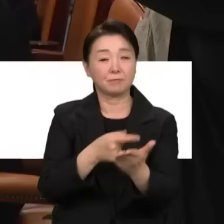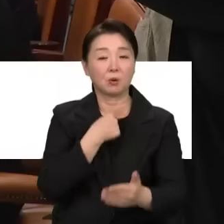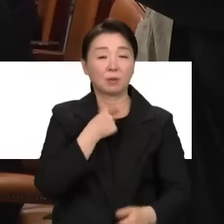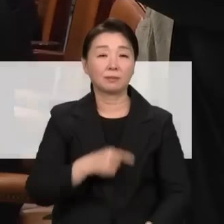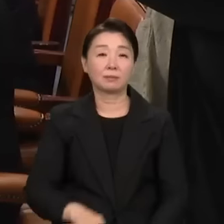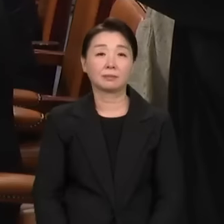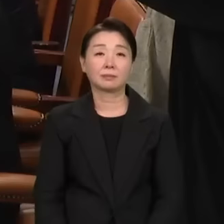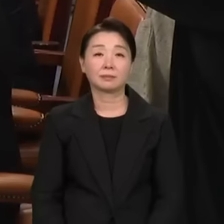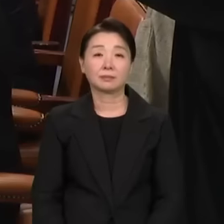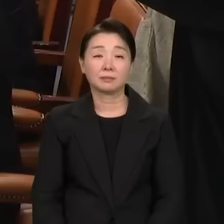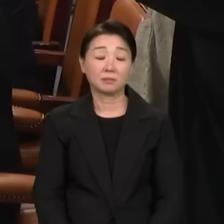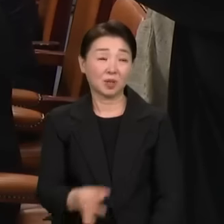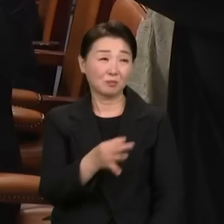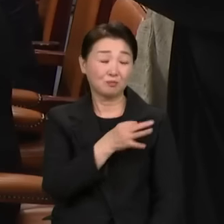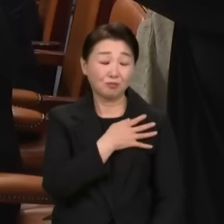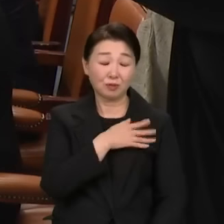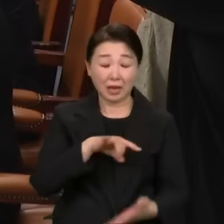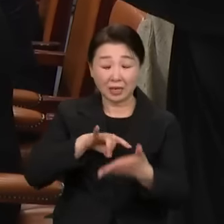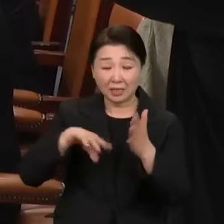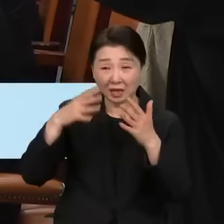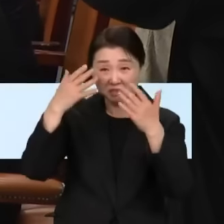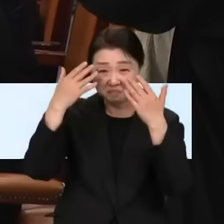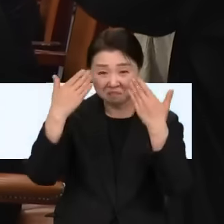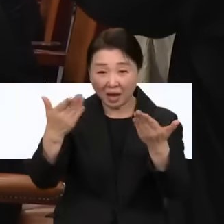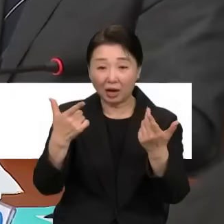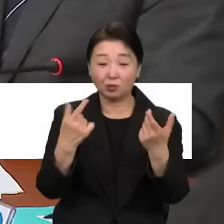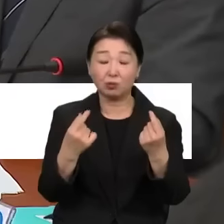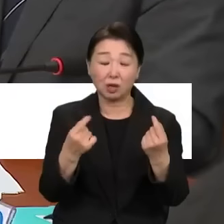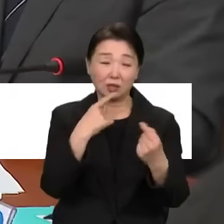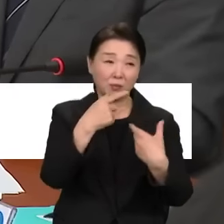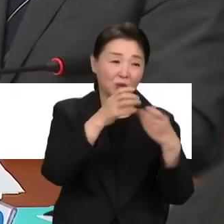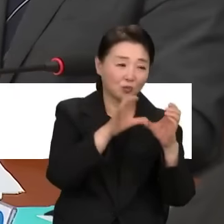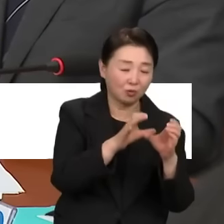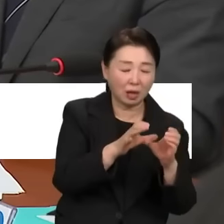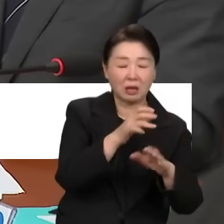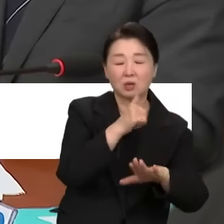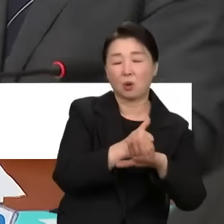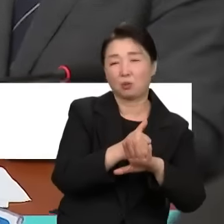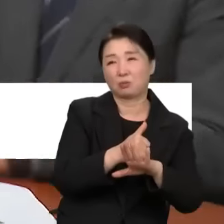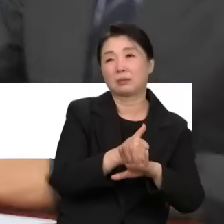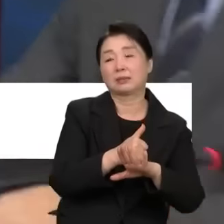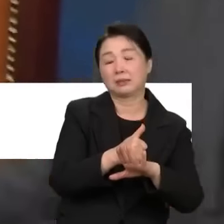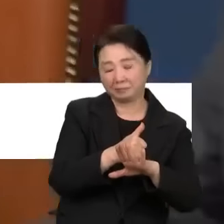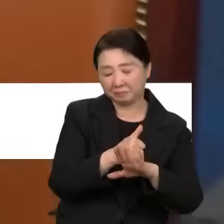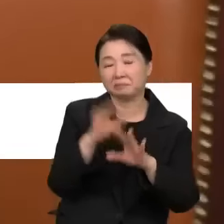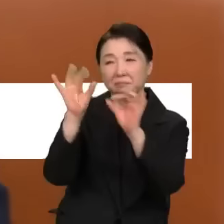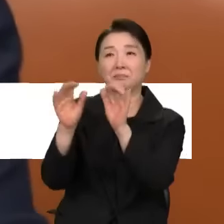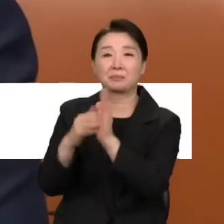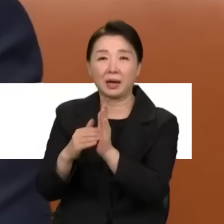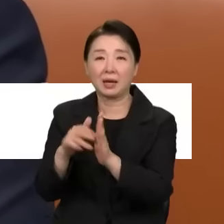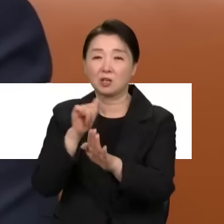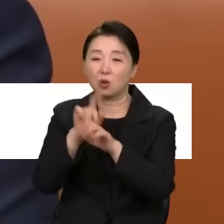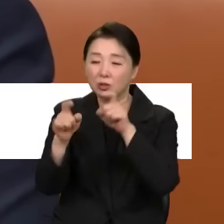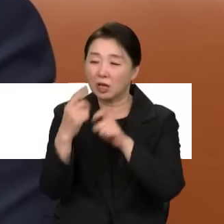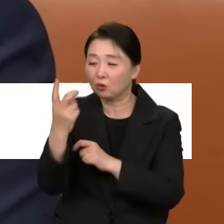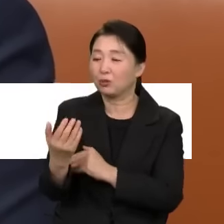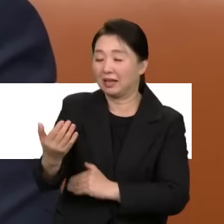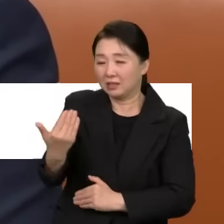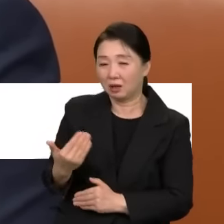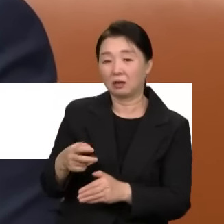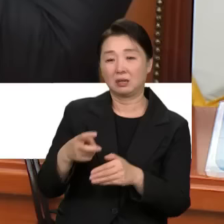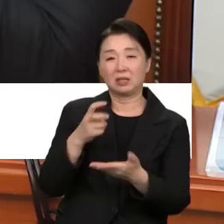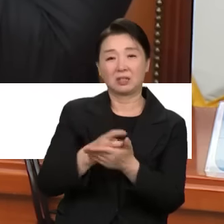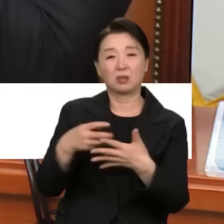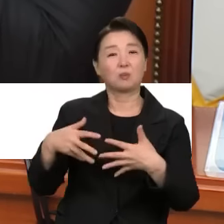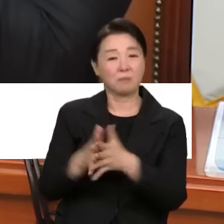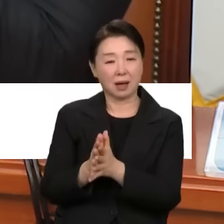추진하겠습니다 부자 감하며 반대에 오던 민주당까지 기존 입장을 뒤집으면서 결국 시행 두달을 앞두고 제도 자체가